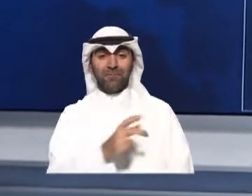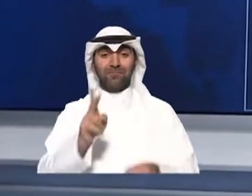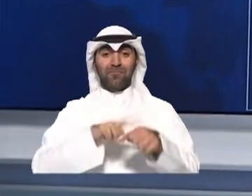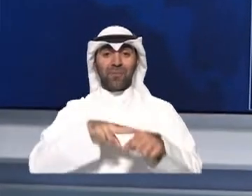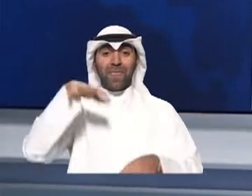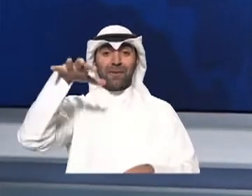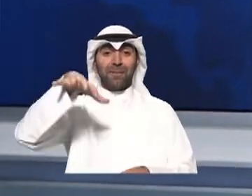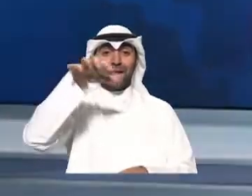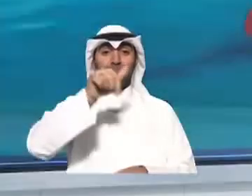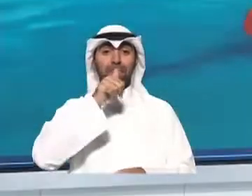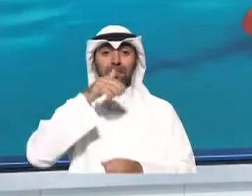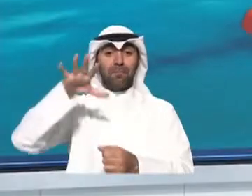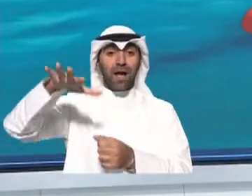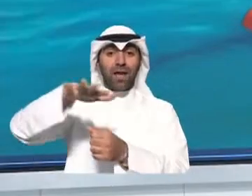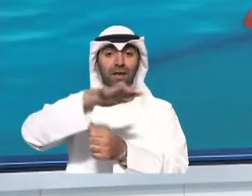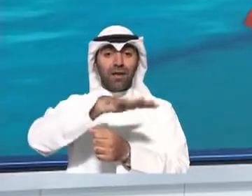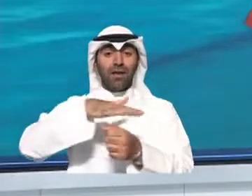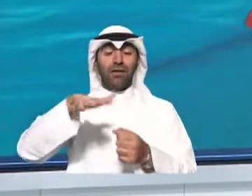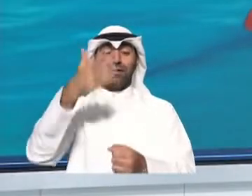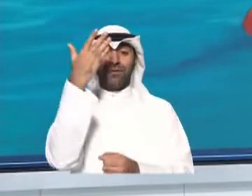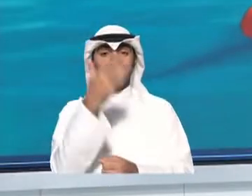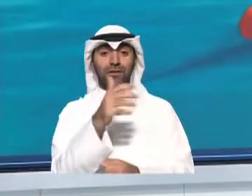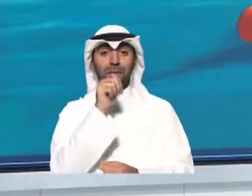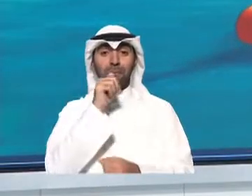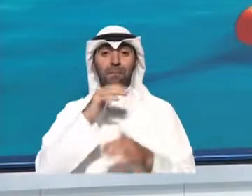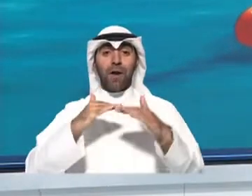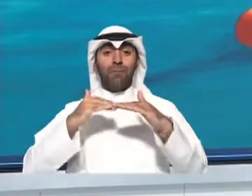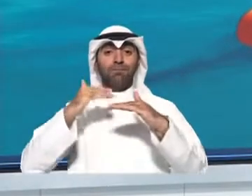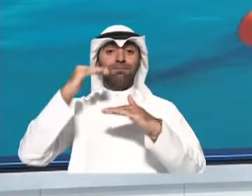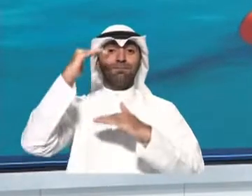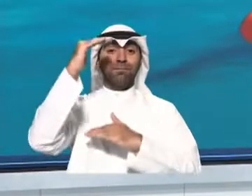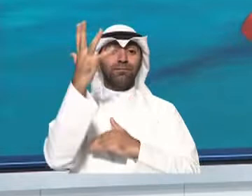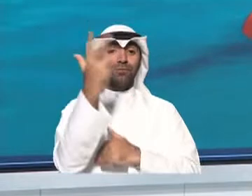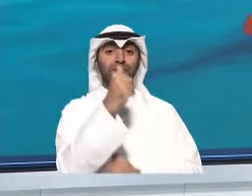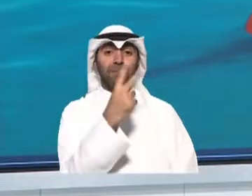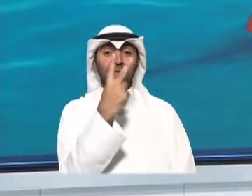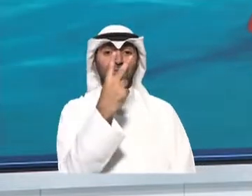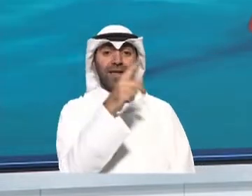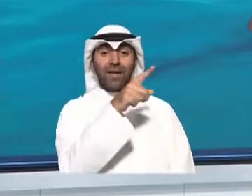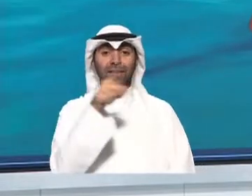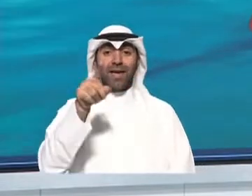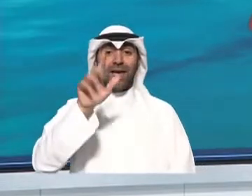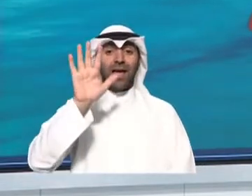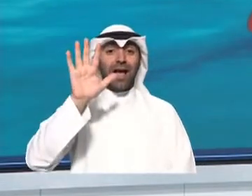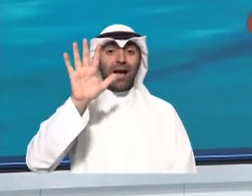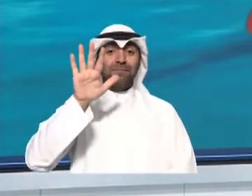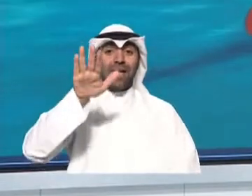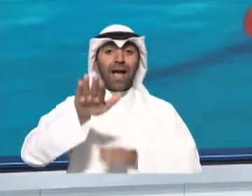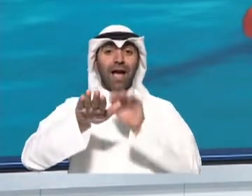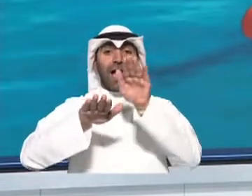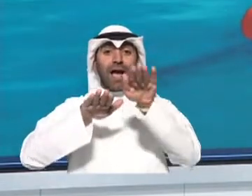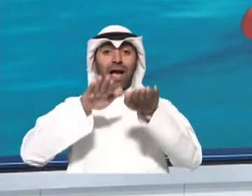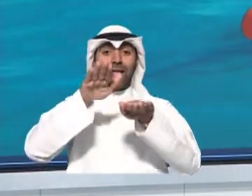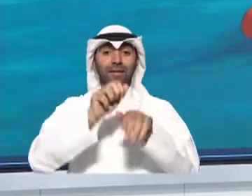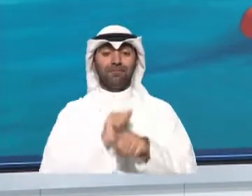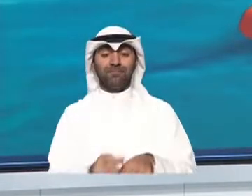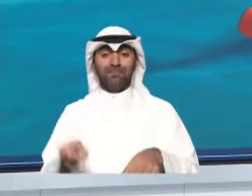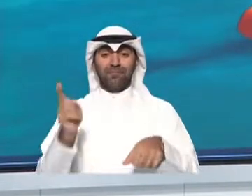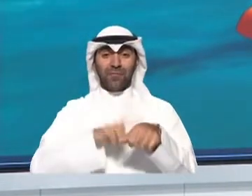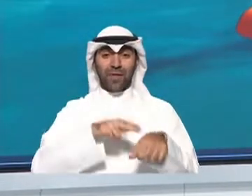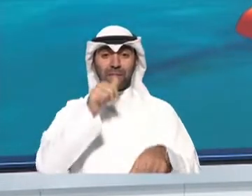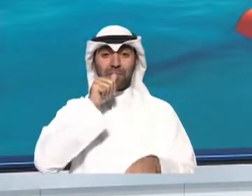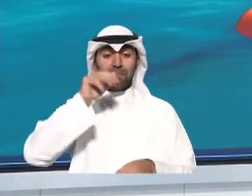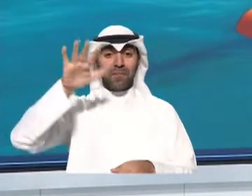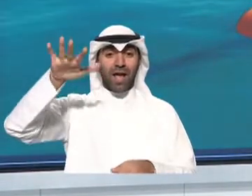المناطق الساحلية وداخل البحر، وقد يصل ارتفاع الموج ما بين 2 إلى 5 أقدام. وطبعا لازلنا في فترات الفساد اللي تكون فيها تيارات